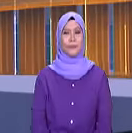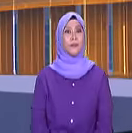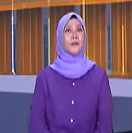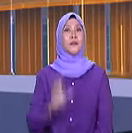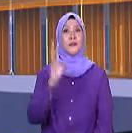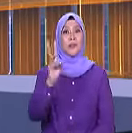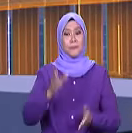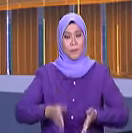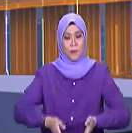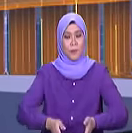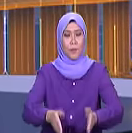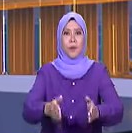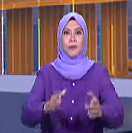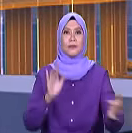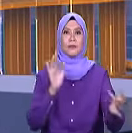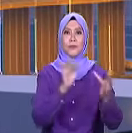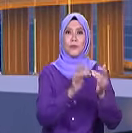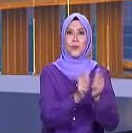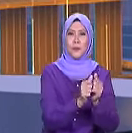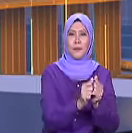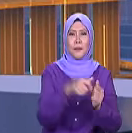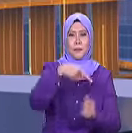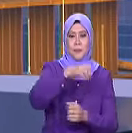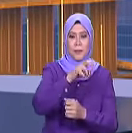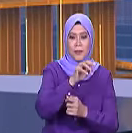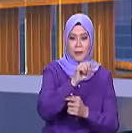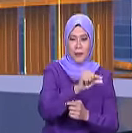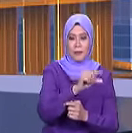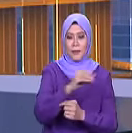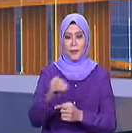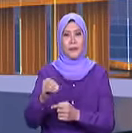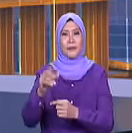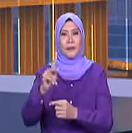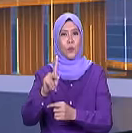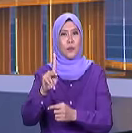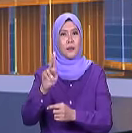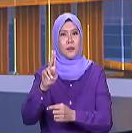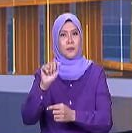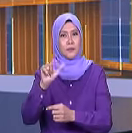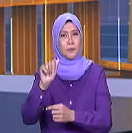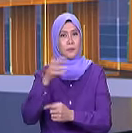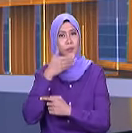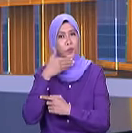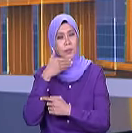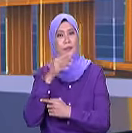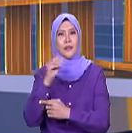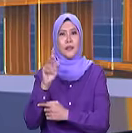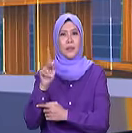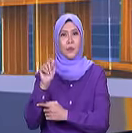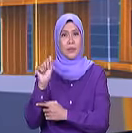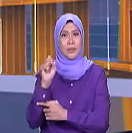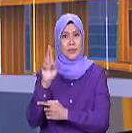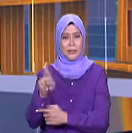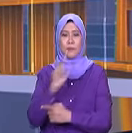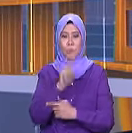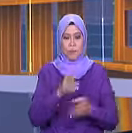Enam laluan alternatif yang menghubungkan daerah Pendang dengan daerah Kuala Muda dan Kota Star di Kedah ditutup sepenuhnya